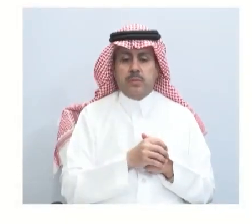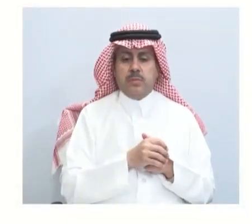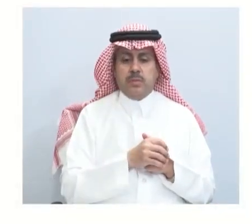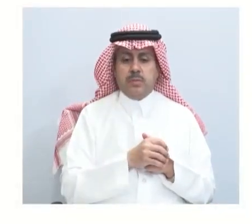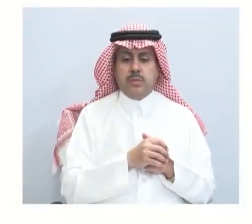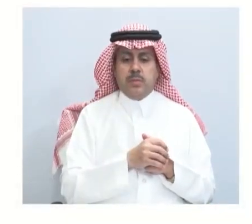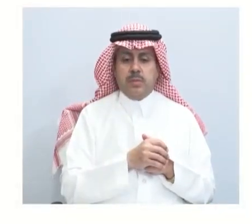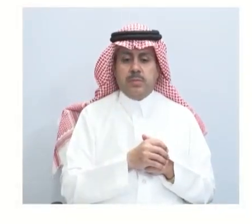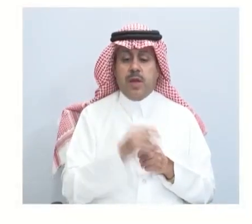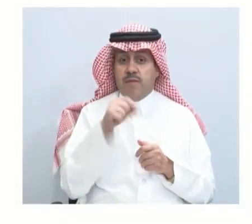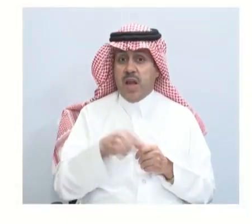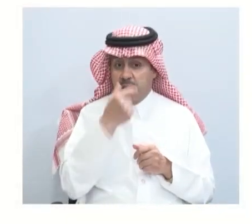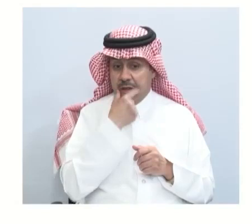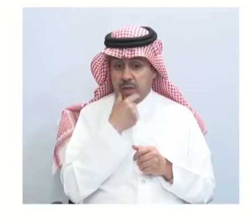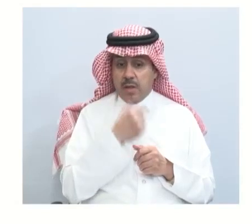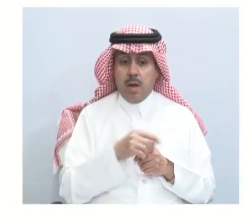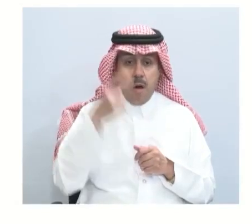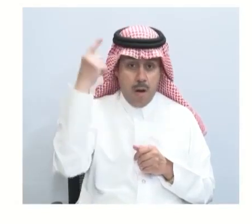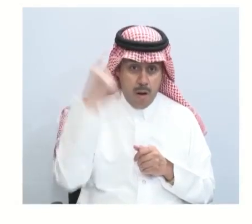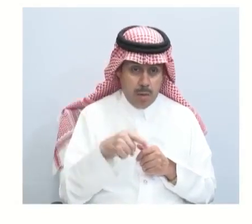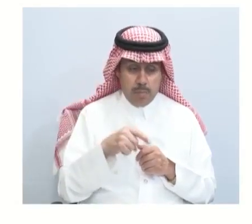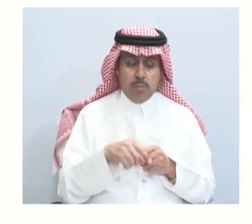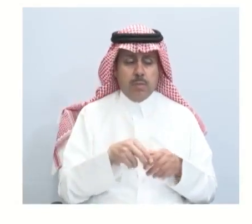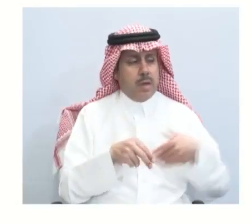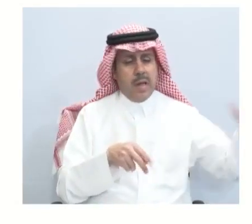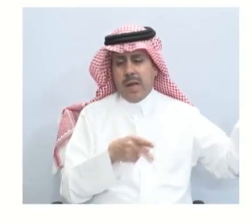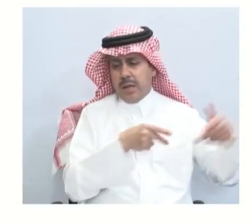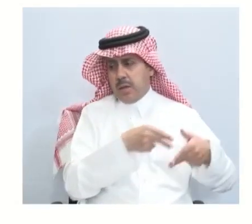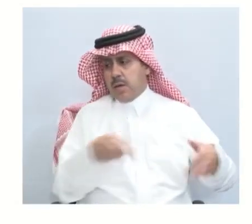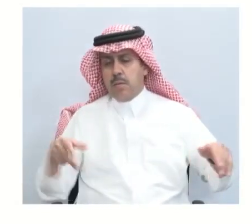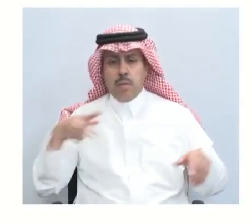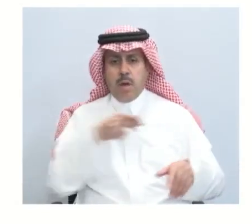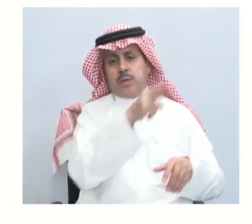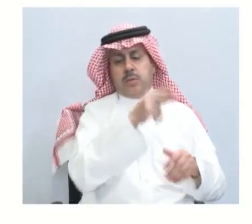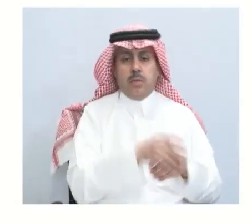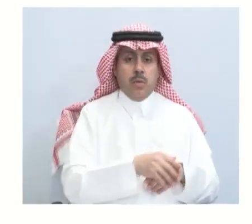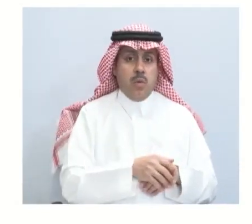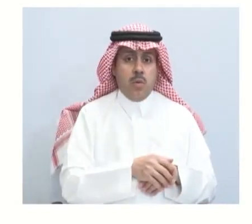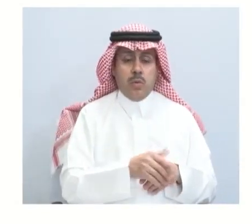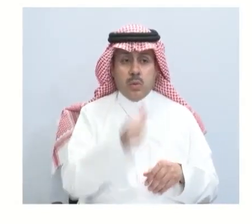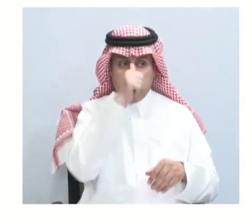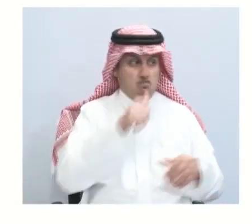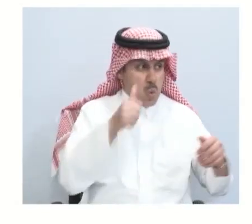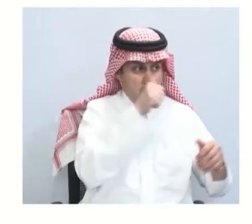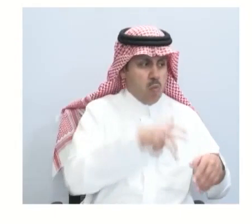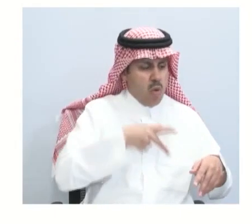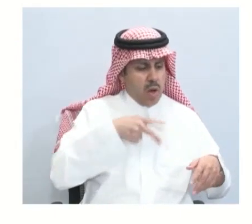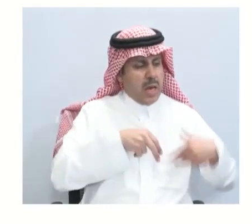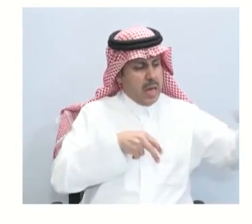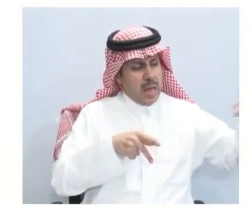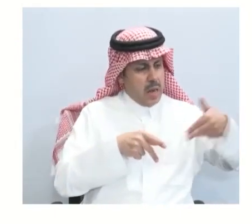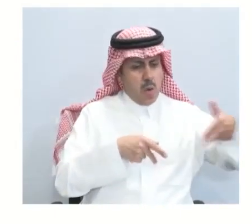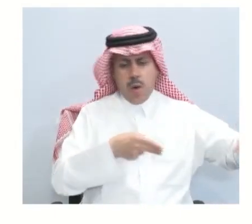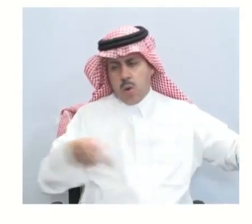ثامنا في الحديث تحريم على التدابر والتقاطع والتشاحن والتهاجر بين